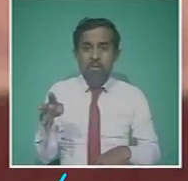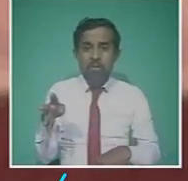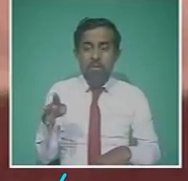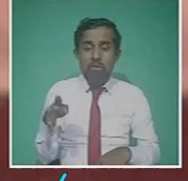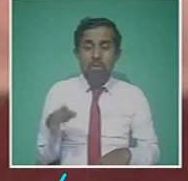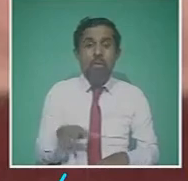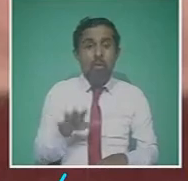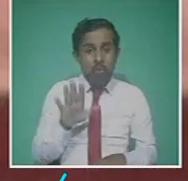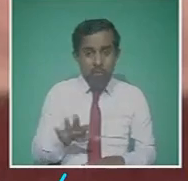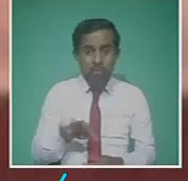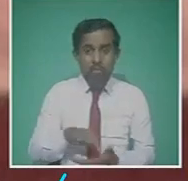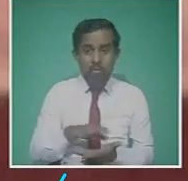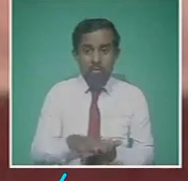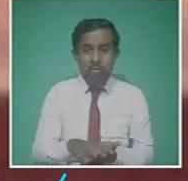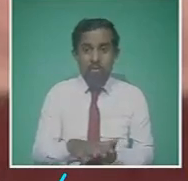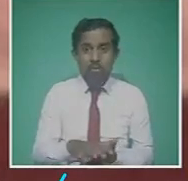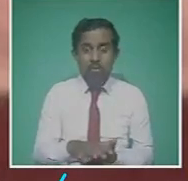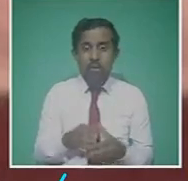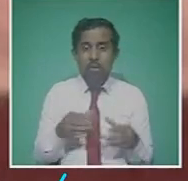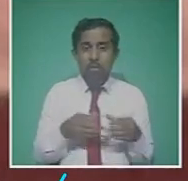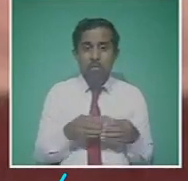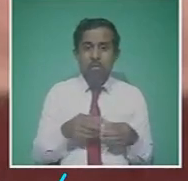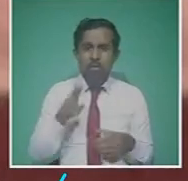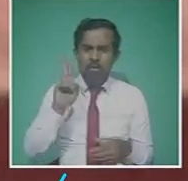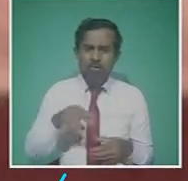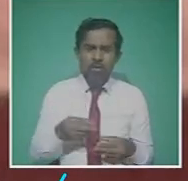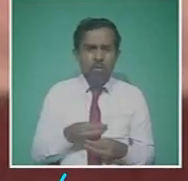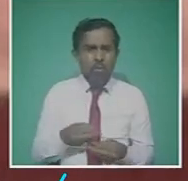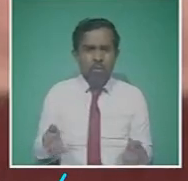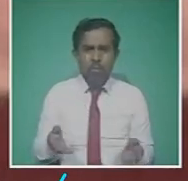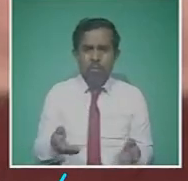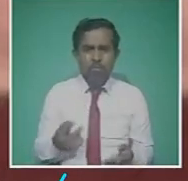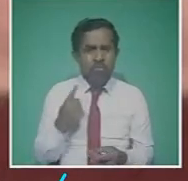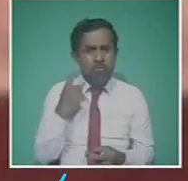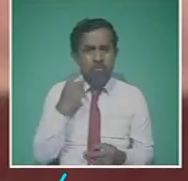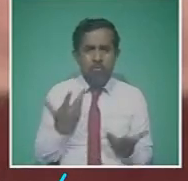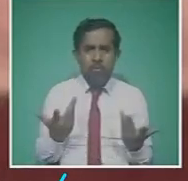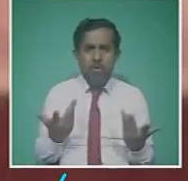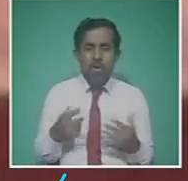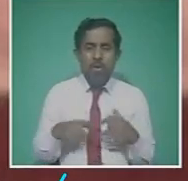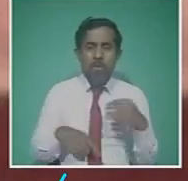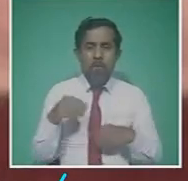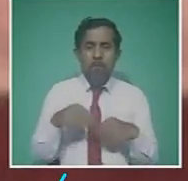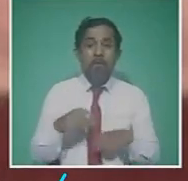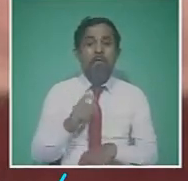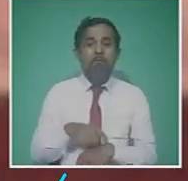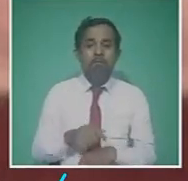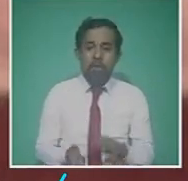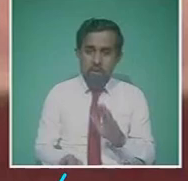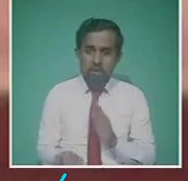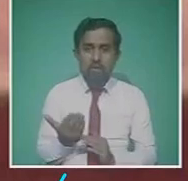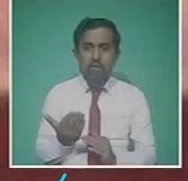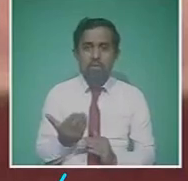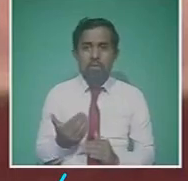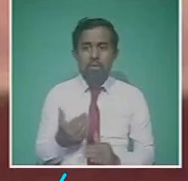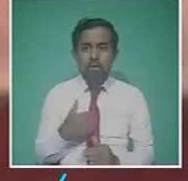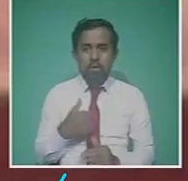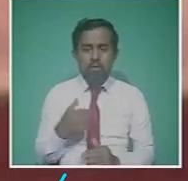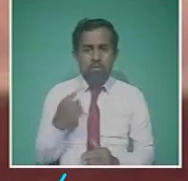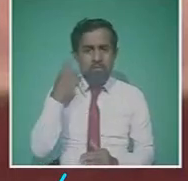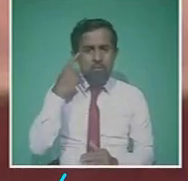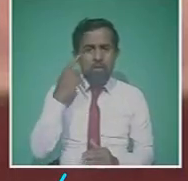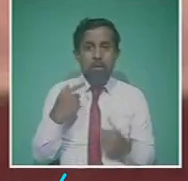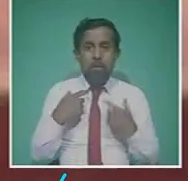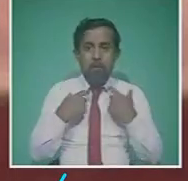නම් කළ යුතු දෙයක් ඒකට පක්ෂ දිනයිද පරිදිද කියන එක අදාළ නැහැ ඒ මැතිවරණ වලට වෙලාවට යන්න ඕන අපිට අද වගේ මතකයි